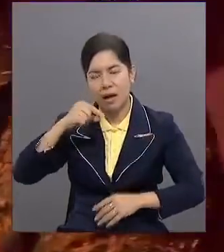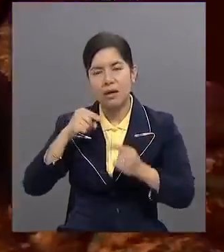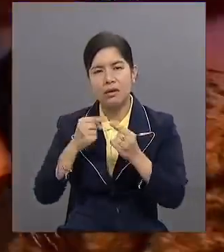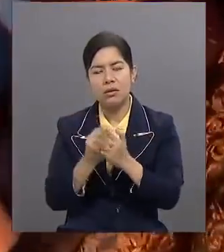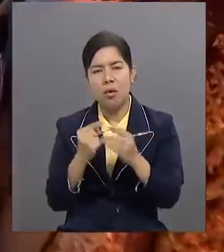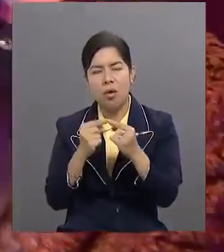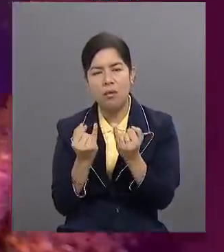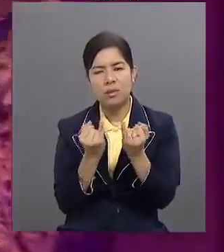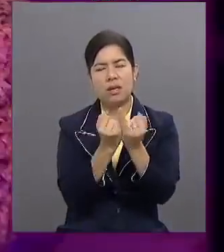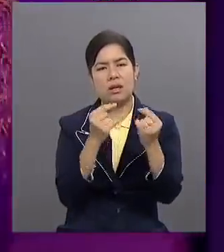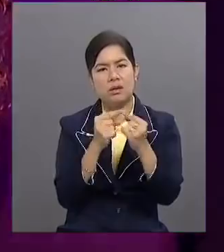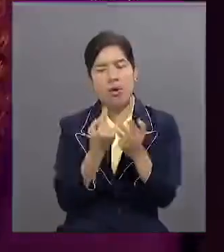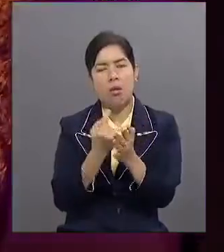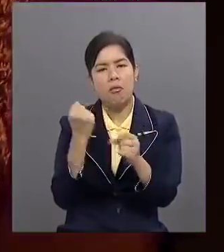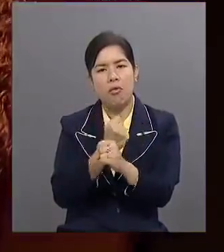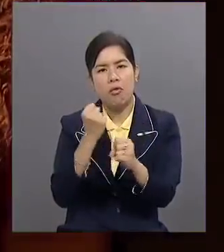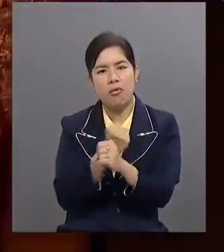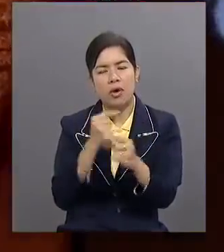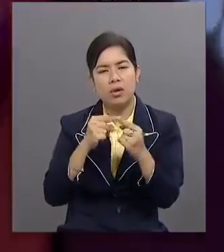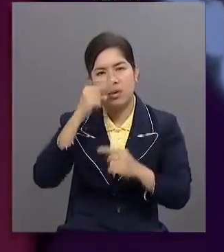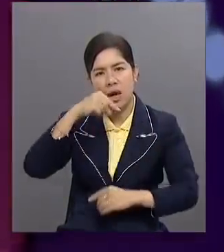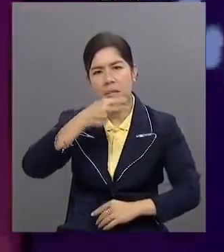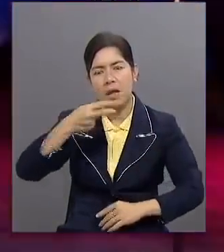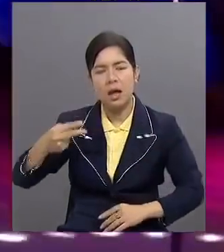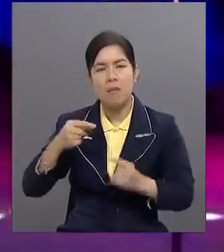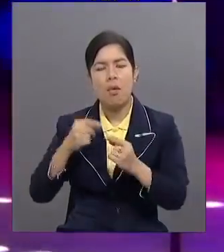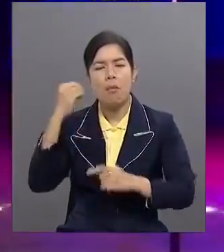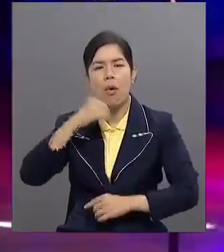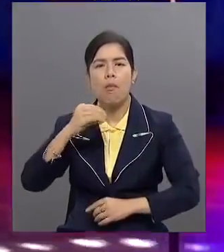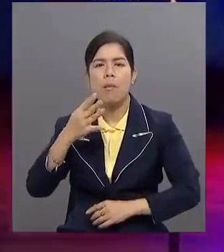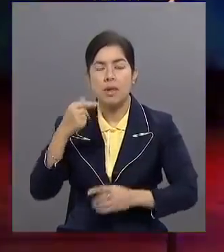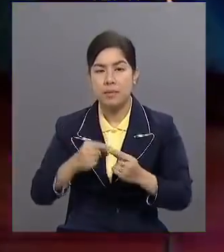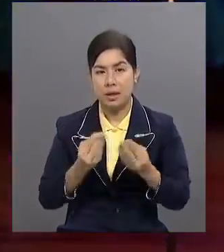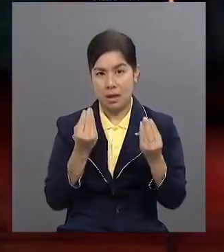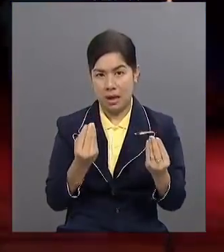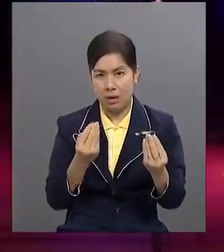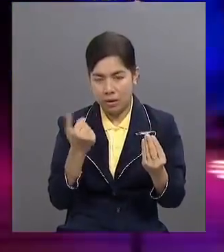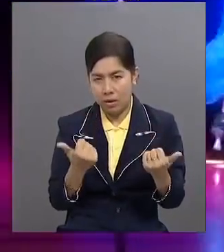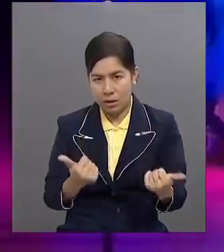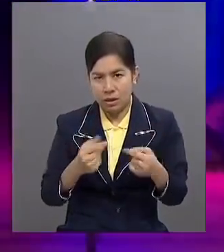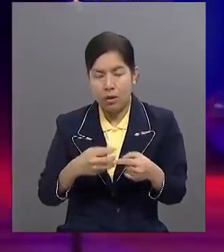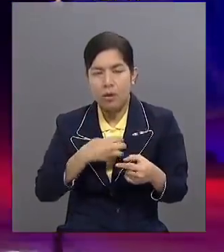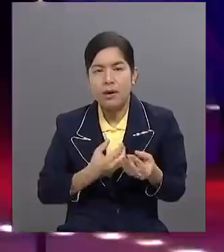ในปีนี้ร้องเพราะรักที่ครูเจี๊ยบอยากให้เด็กรุ่นใหม่ได้ร้องและสัมผัสเพลงไทยเก่า